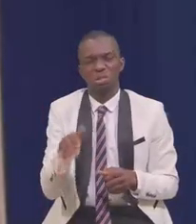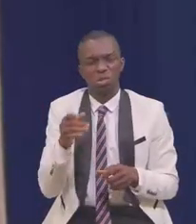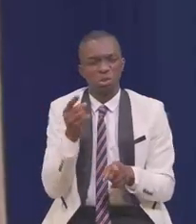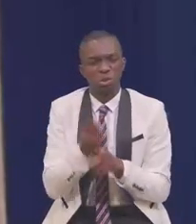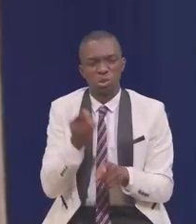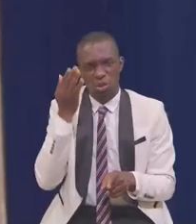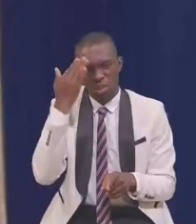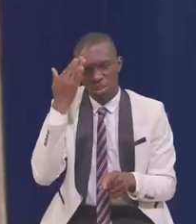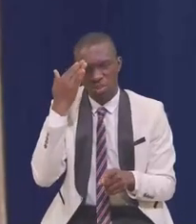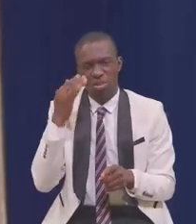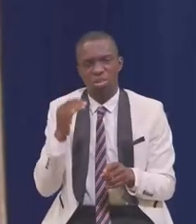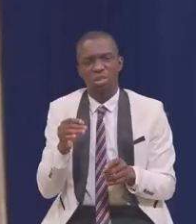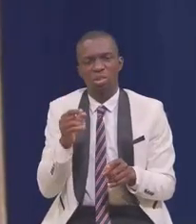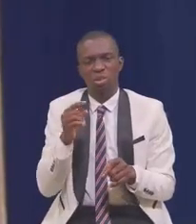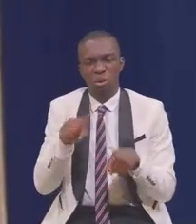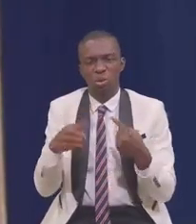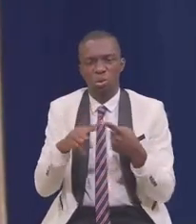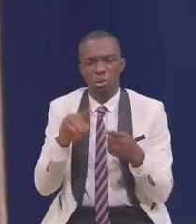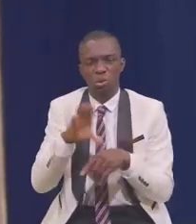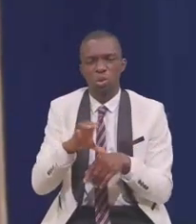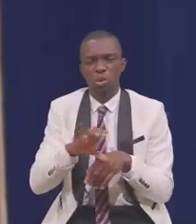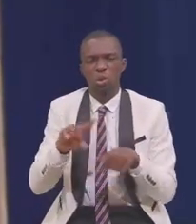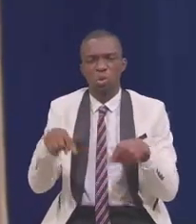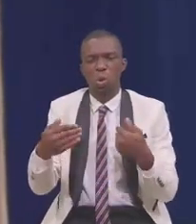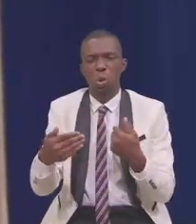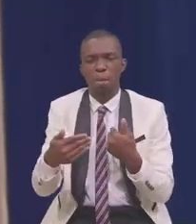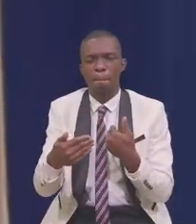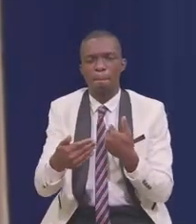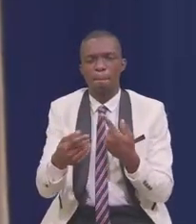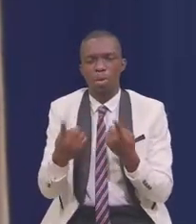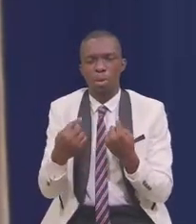qui est la connaissance mentale. Aller à l'église,